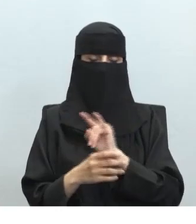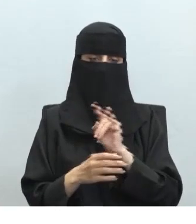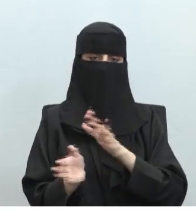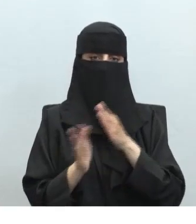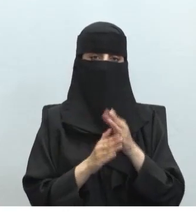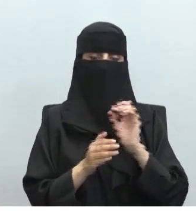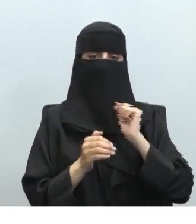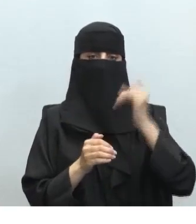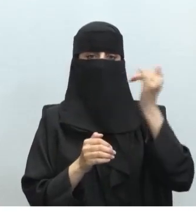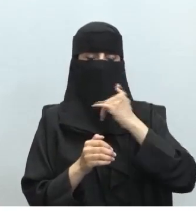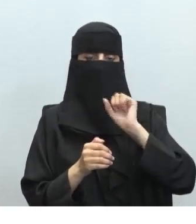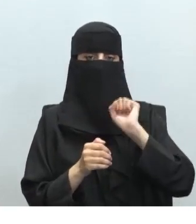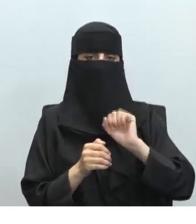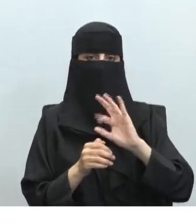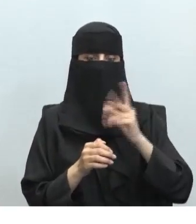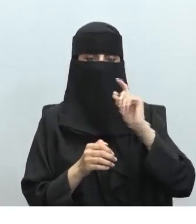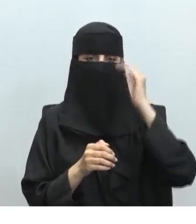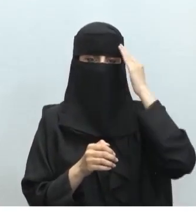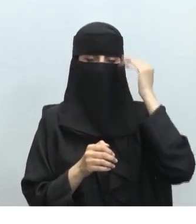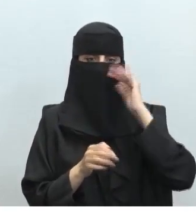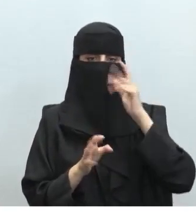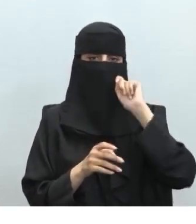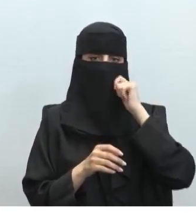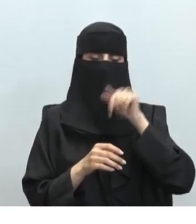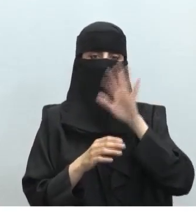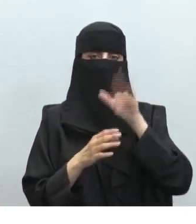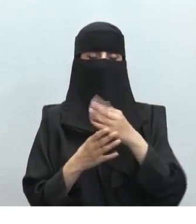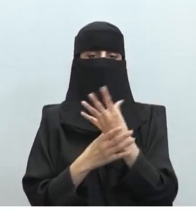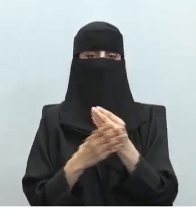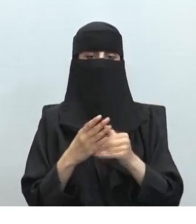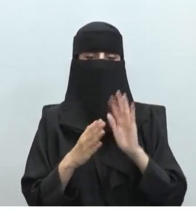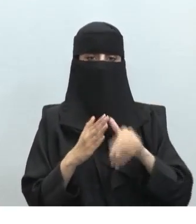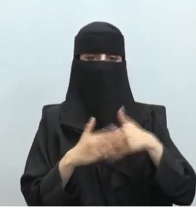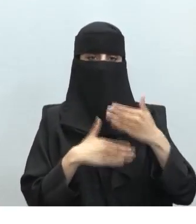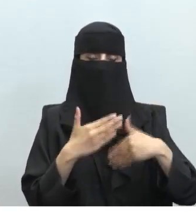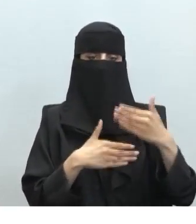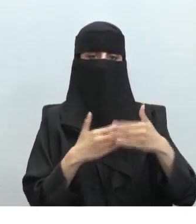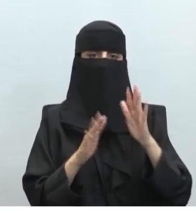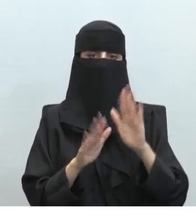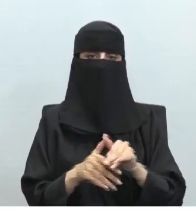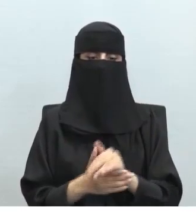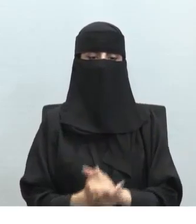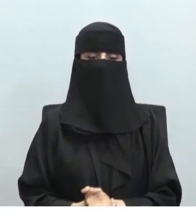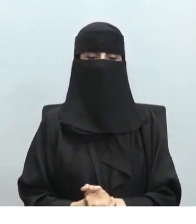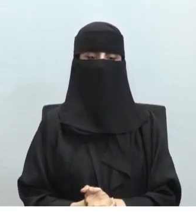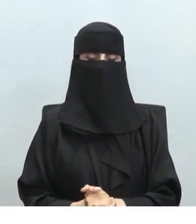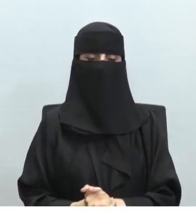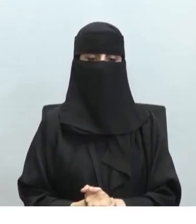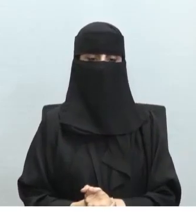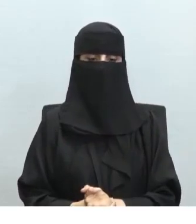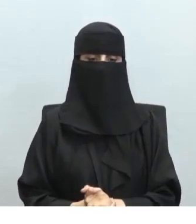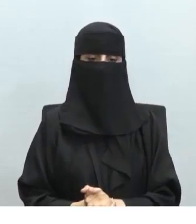الت تحدث في الخلايا الجنسيه في الامشاج هي طفرات من الممكن توريثها للابناء ويتم توريثها للاجيال